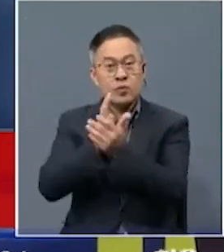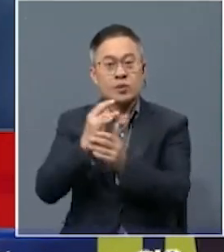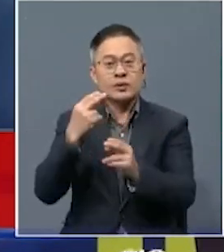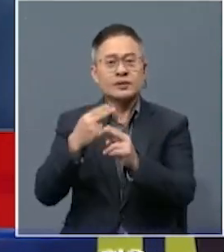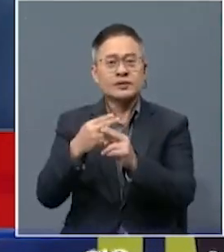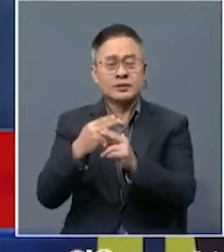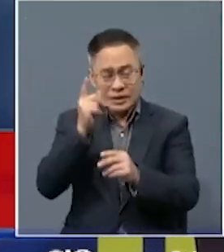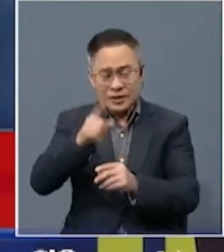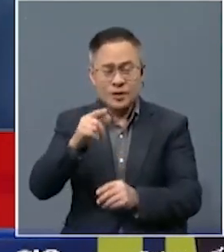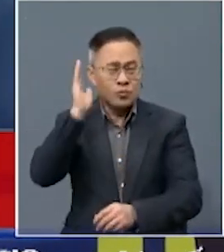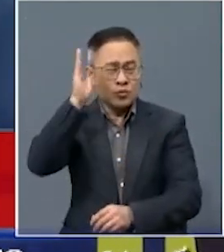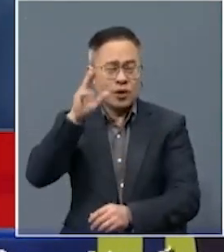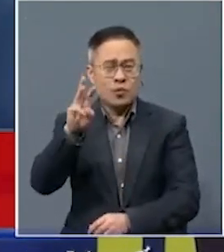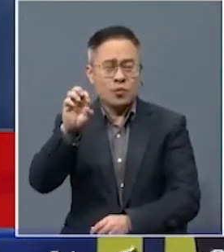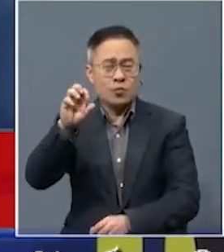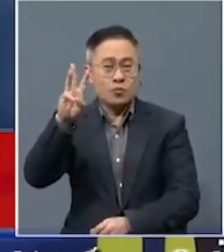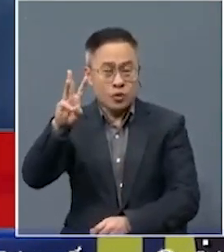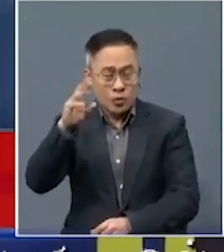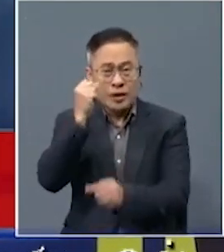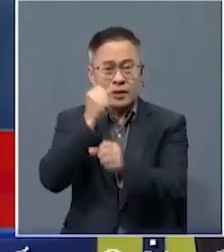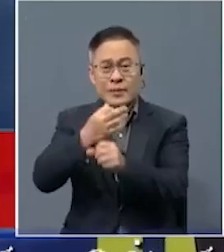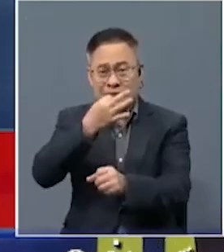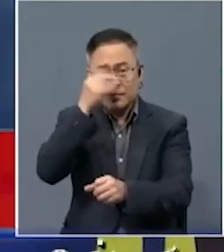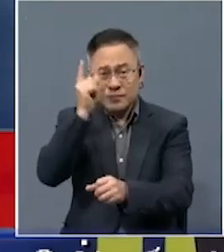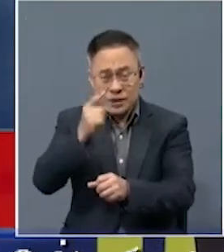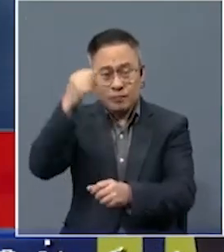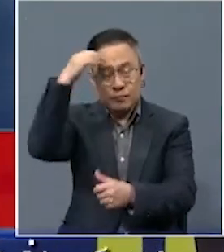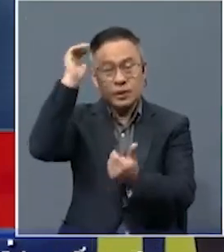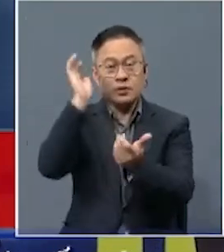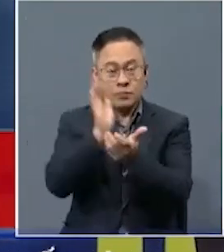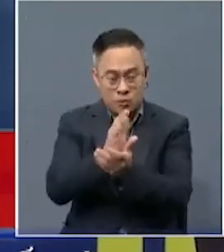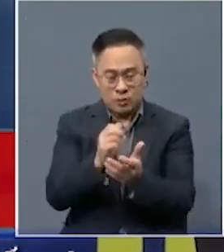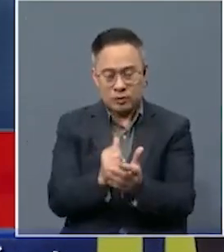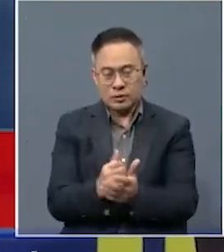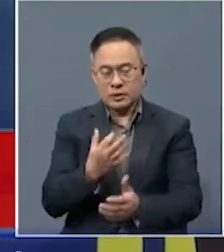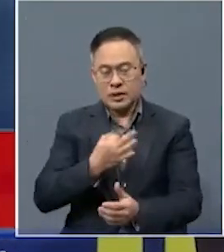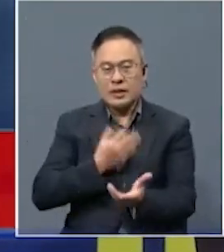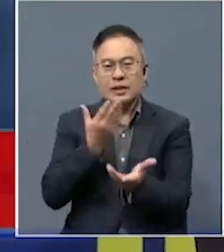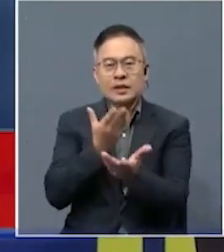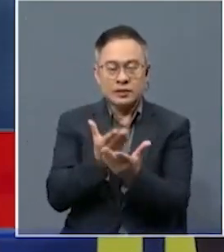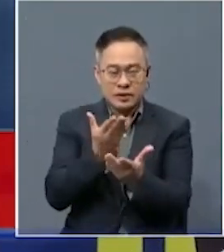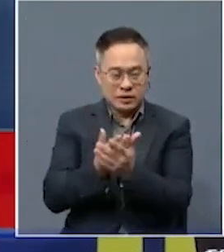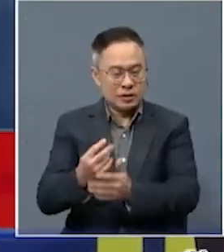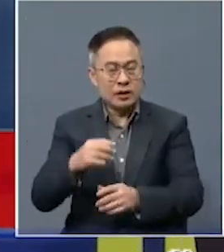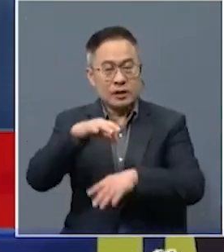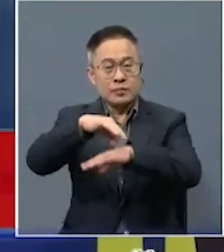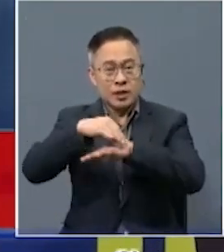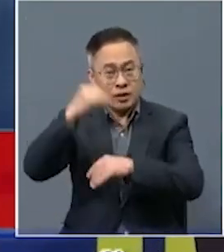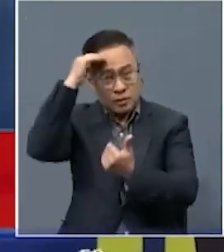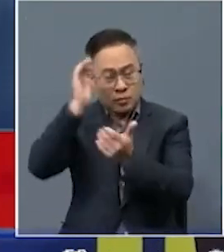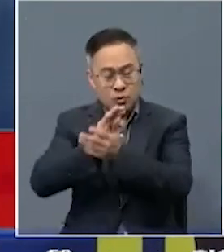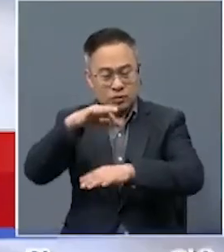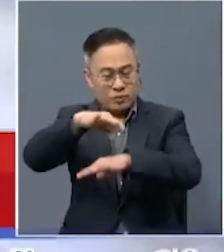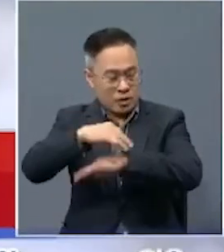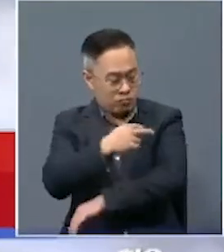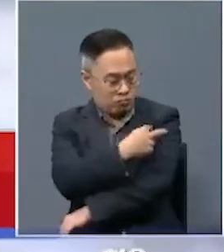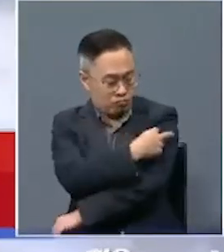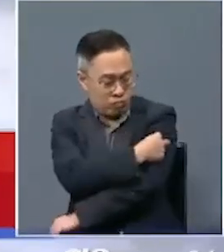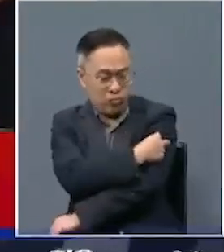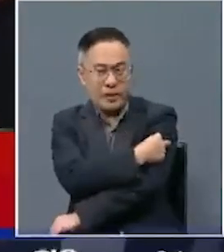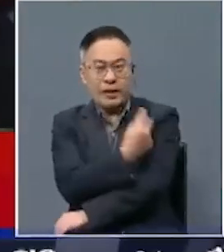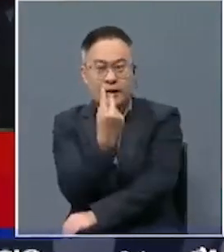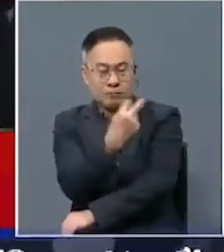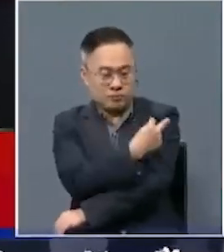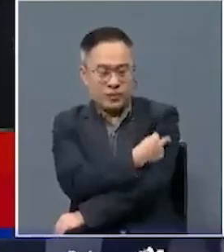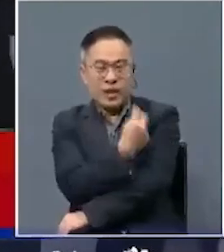ครับนักแบดมินตันของไทยที่คว้าเหรียญเงินมาจากการแข่งขันกีฬาโอลิมปิก 2024ที่กรุงปารีดนะครับบอกว่าถือเป็น